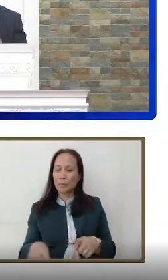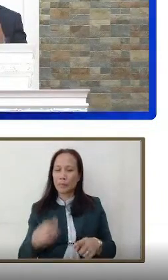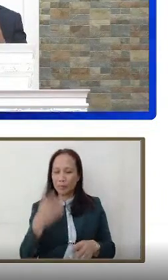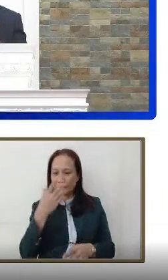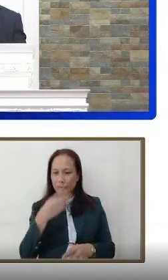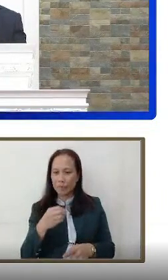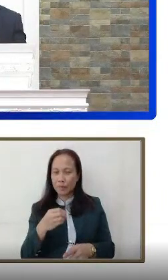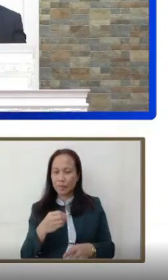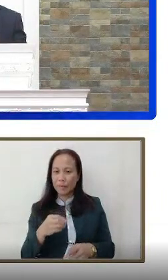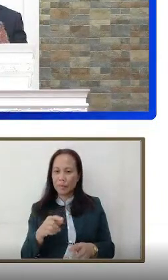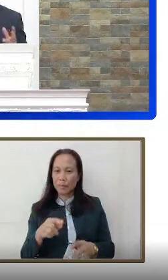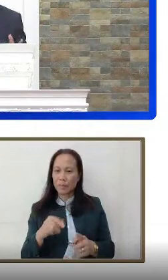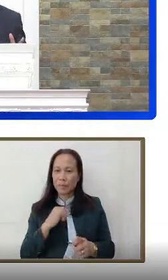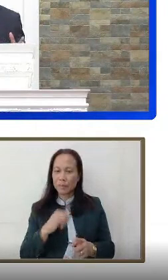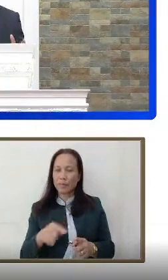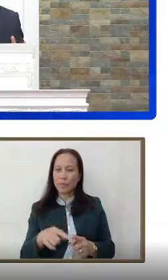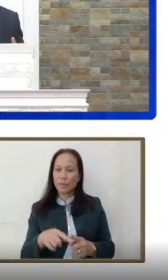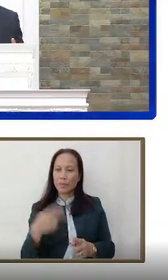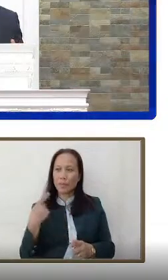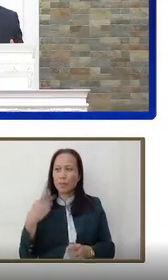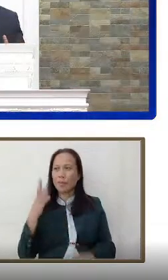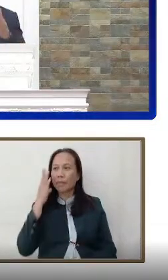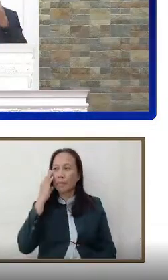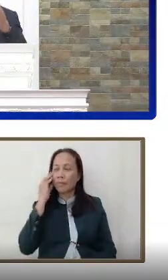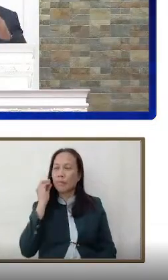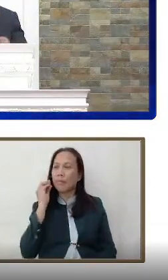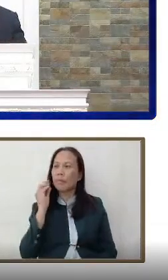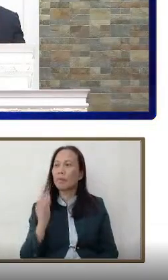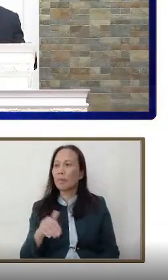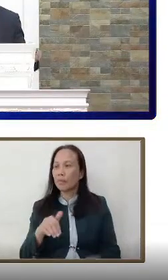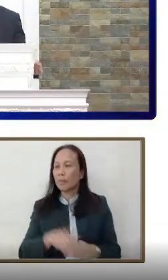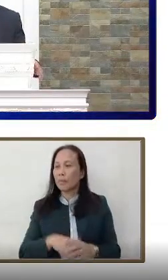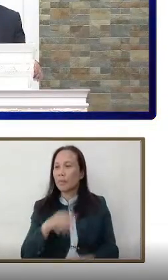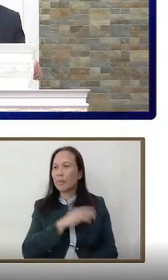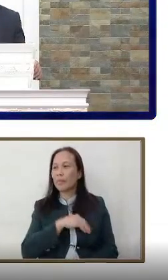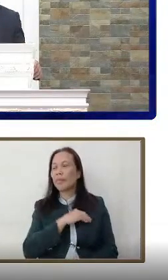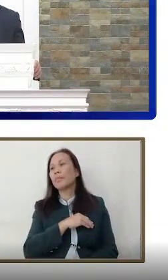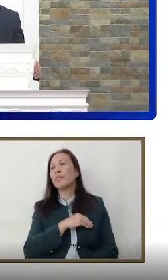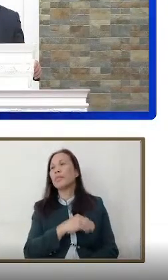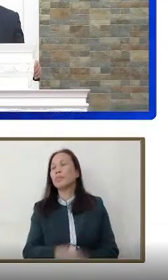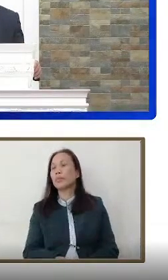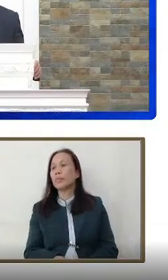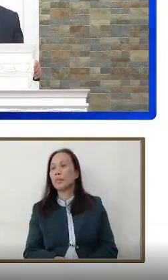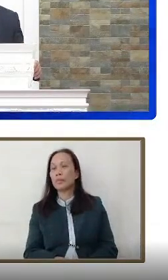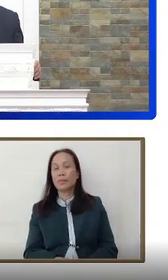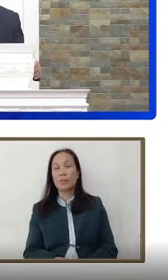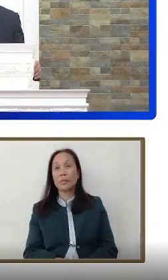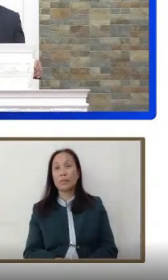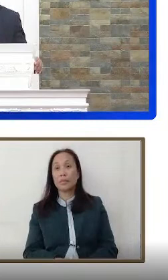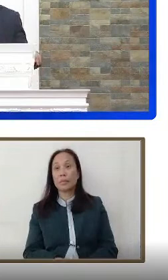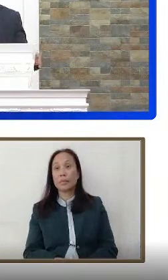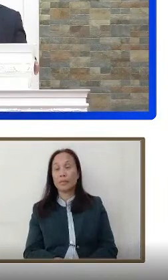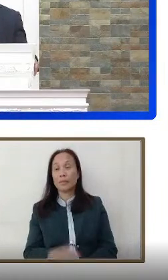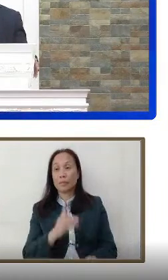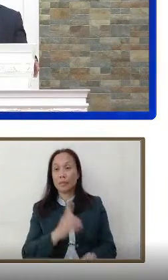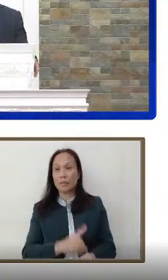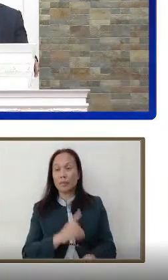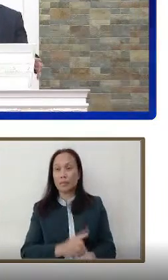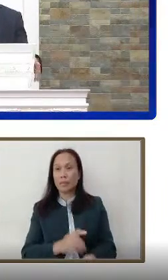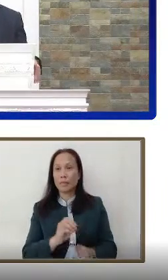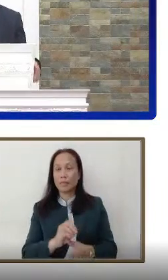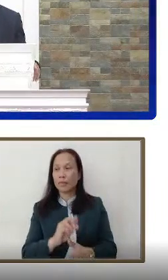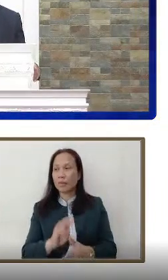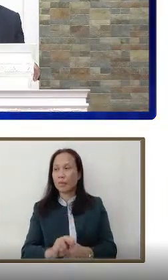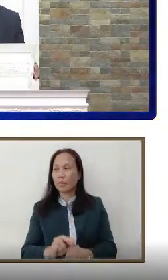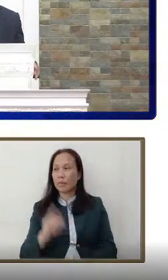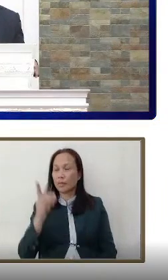sila ng experience sa mission. Alam niyo ba yung mga doctors? Kaya, alam mo, katulad ng dentist. Ang alam ko, first